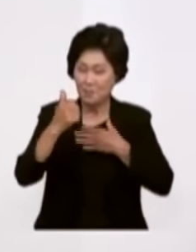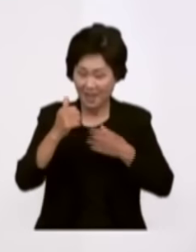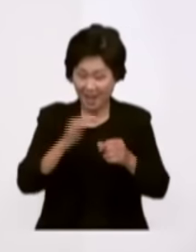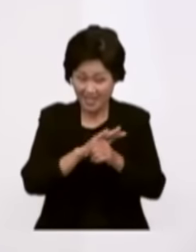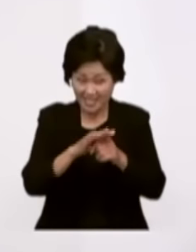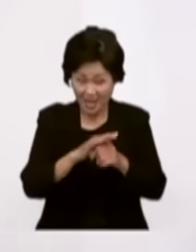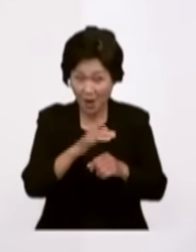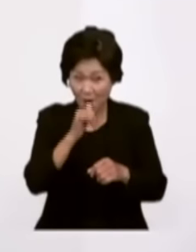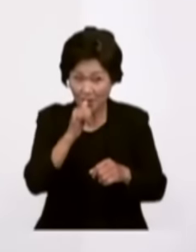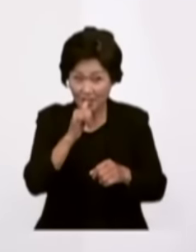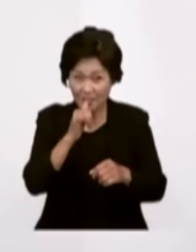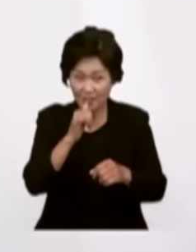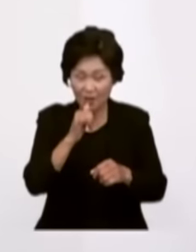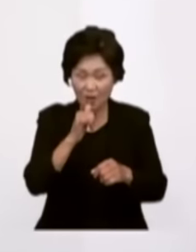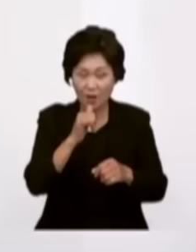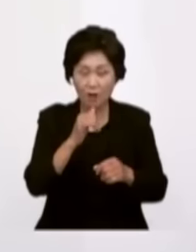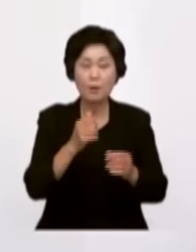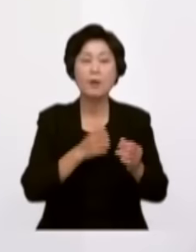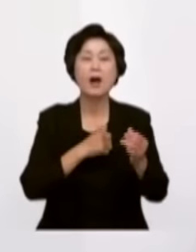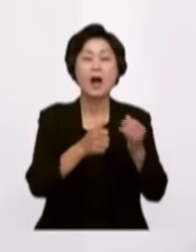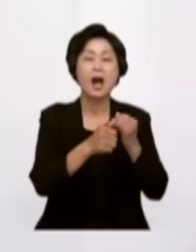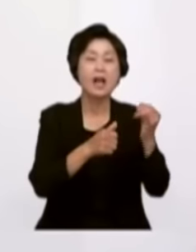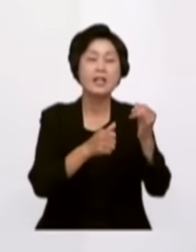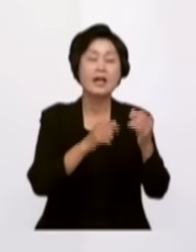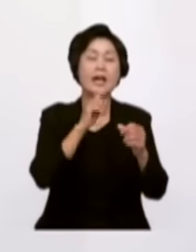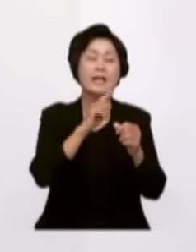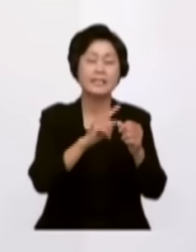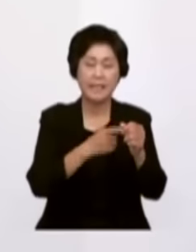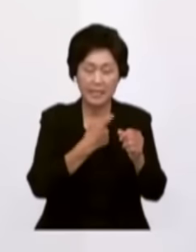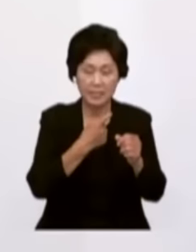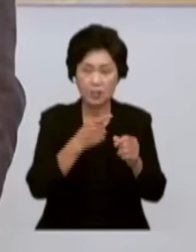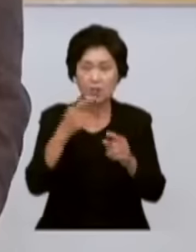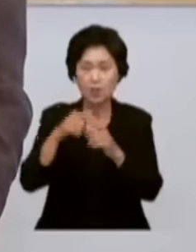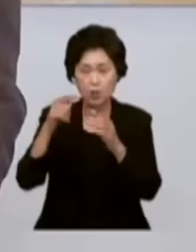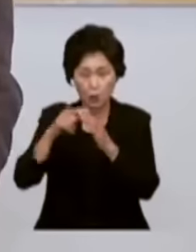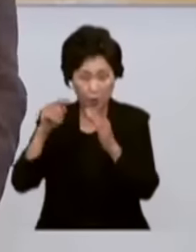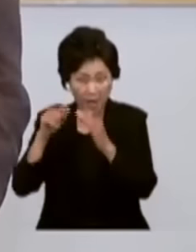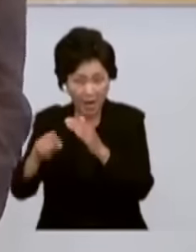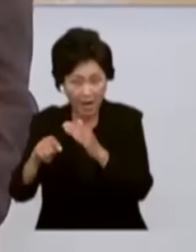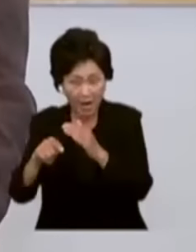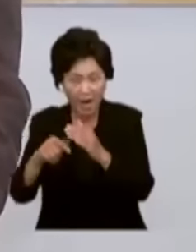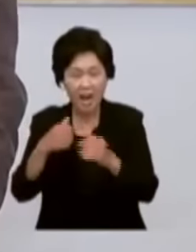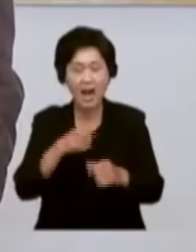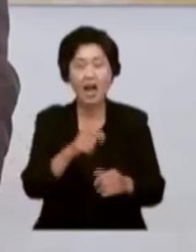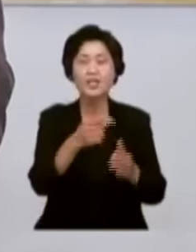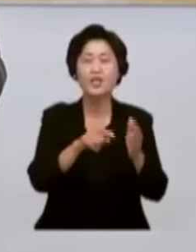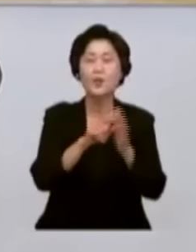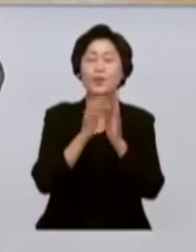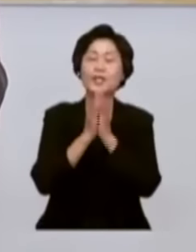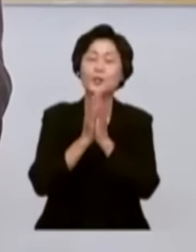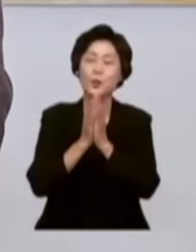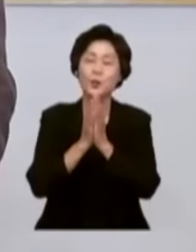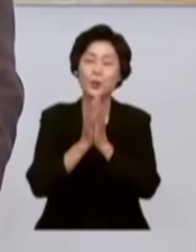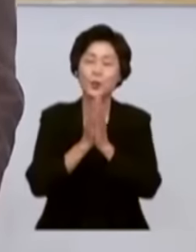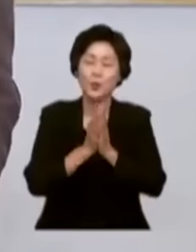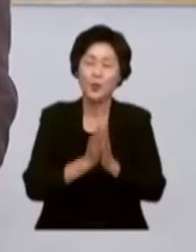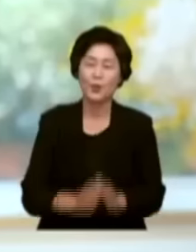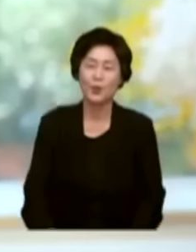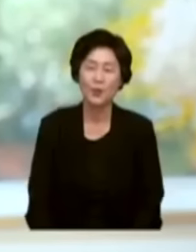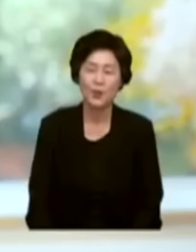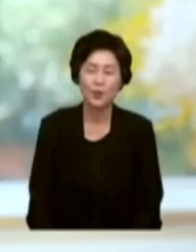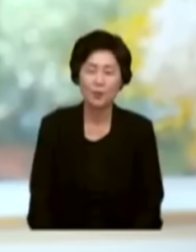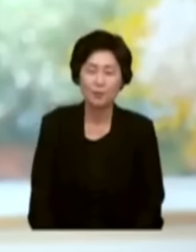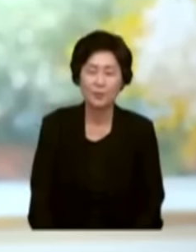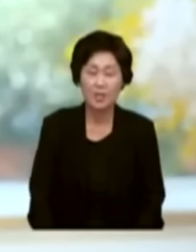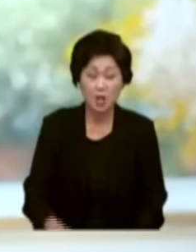모든 일 있을 때 교회에 가서 기도하고 늘 집에서 기도하고 정우를 위해서 기도를 많이 해요. 만약에 우리 찬양 많잖아요. 네. 이럴 때 네가 좀